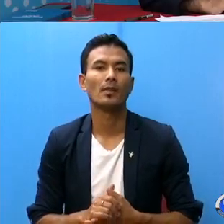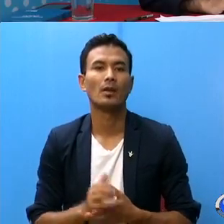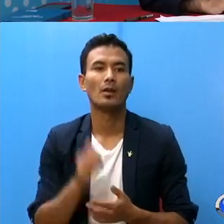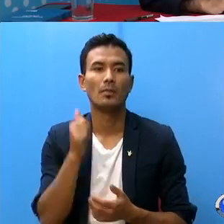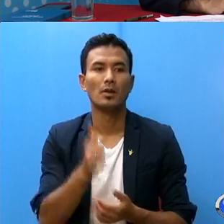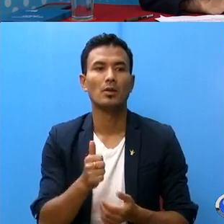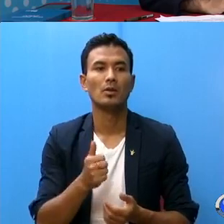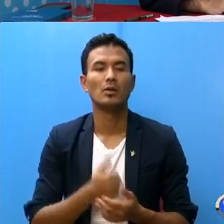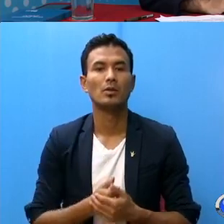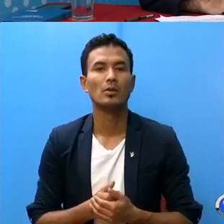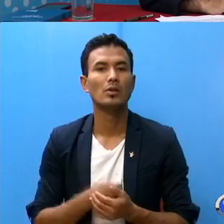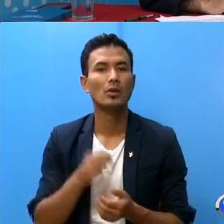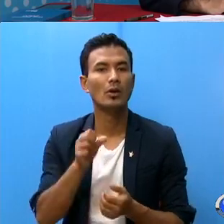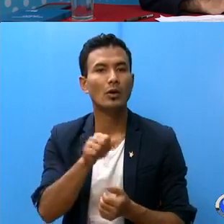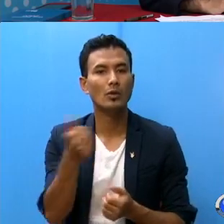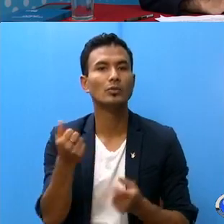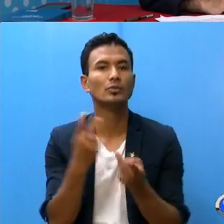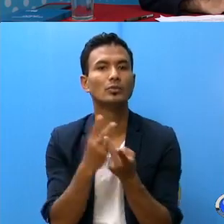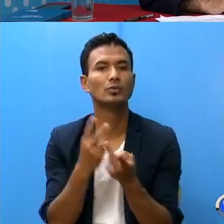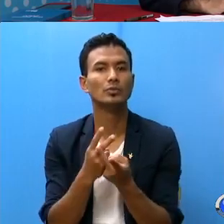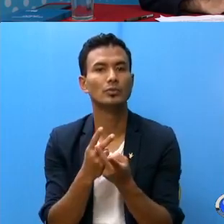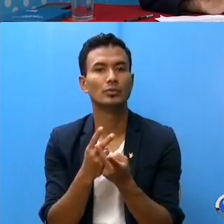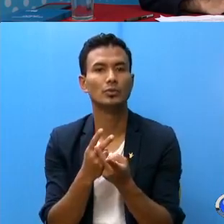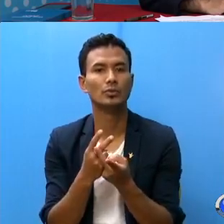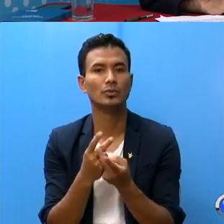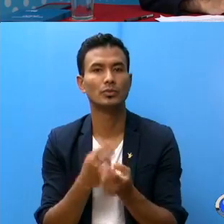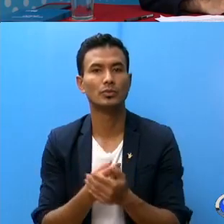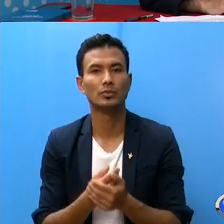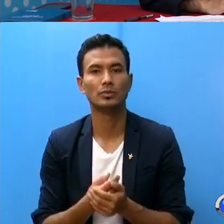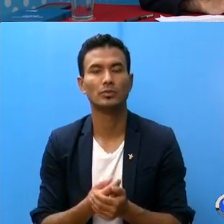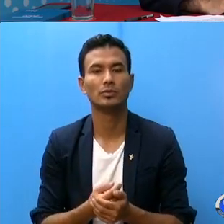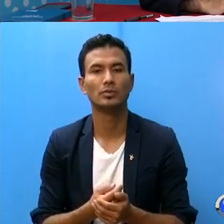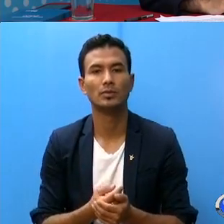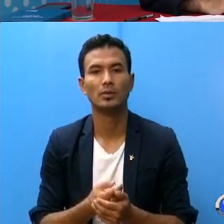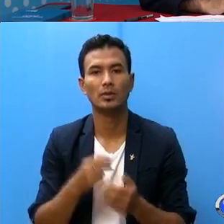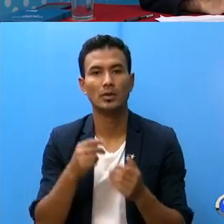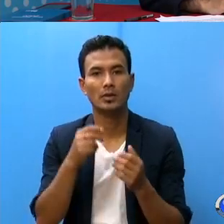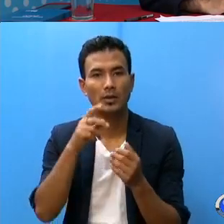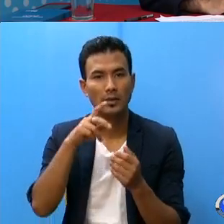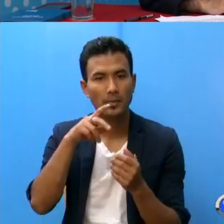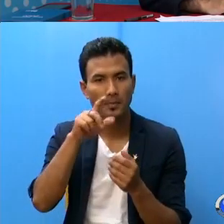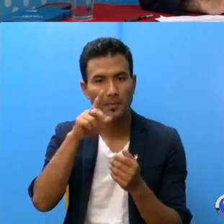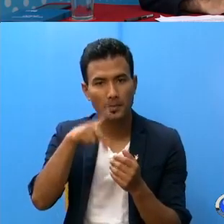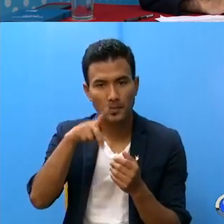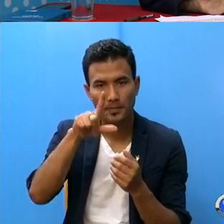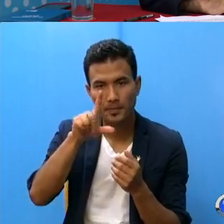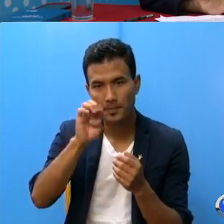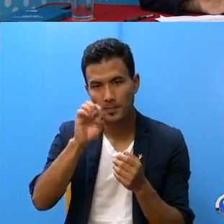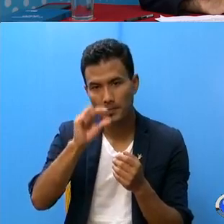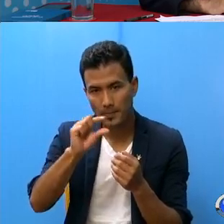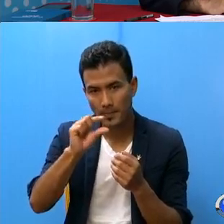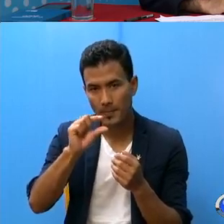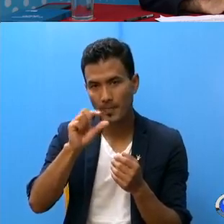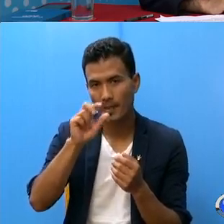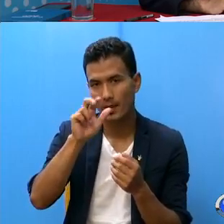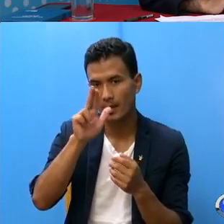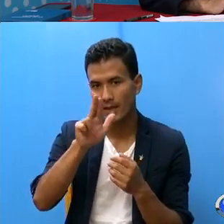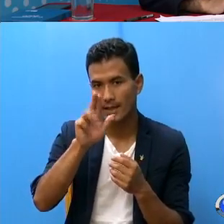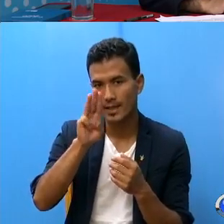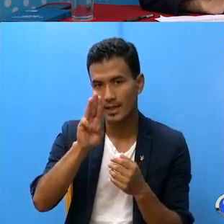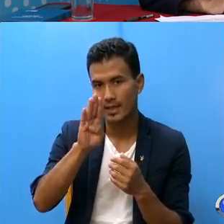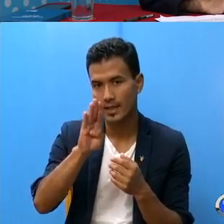को है, आपने पार्य भीप्राइग क तो विभीयाग